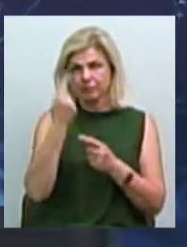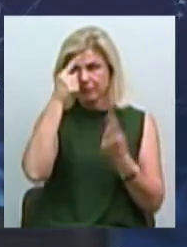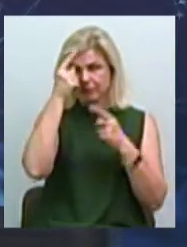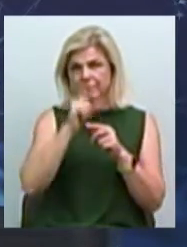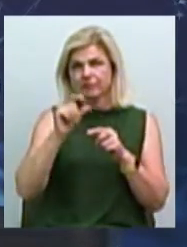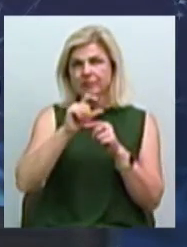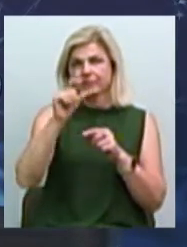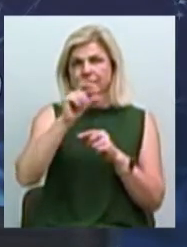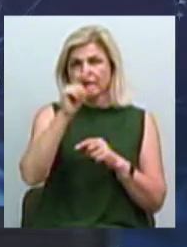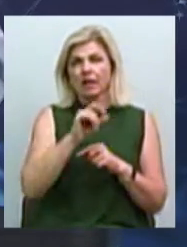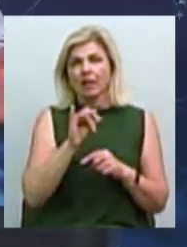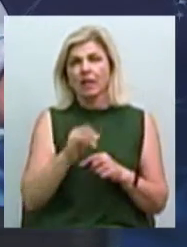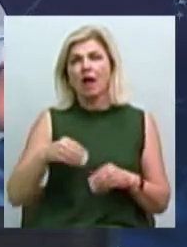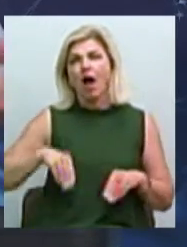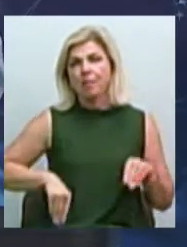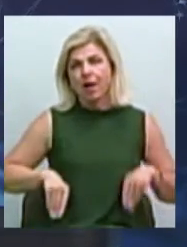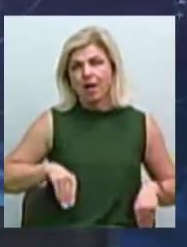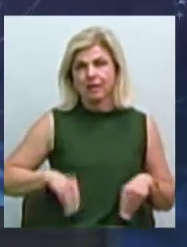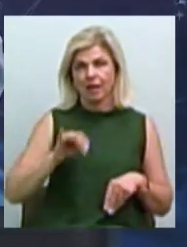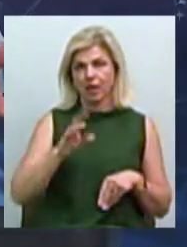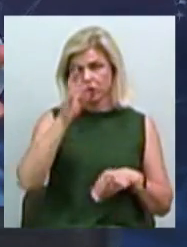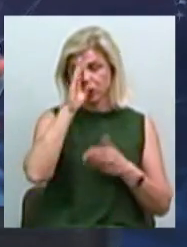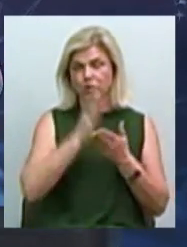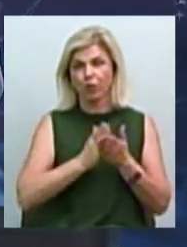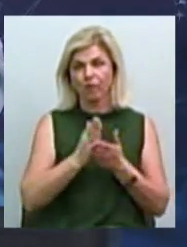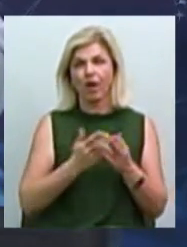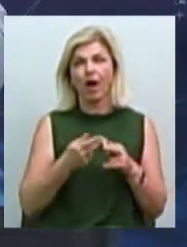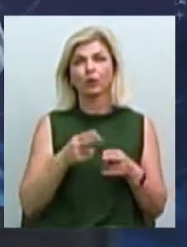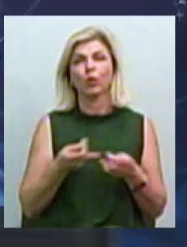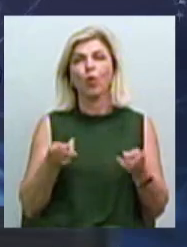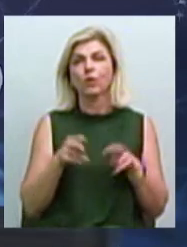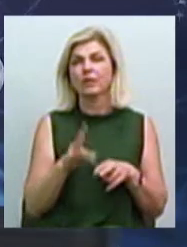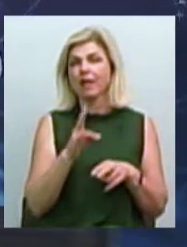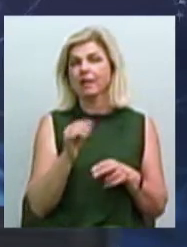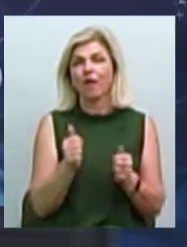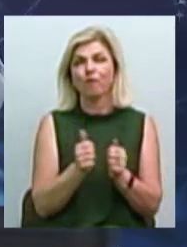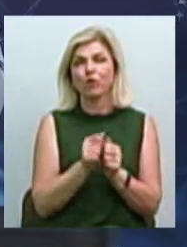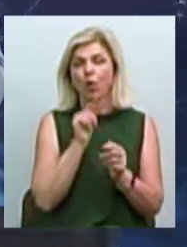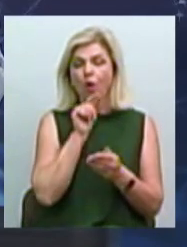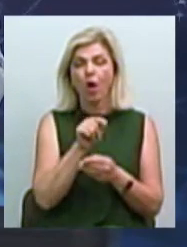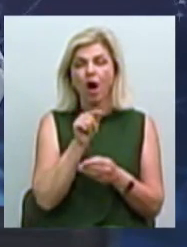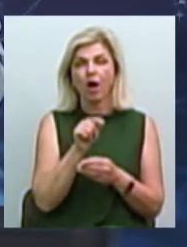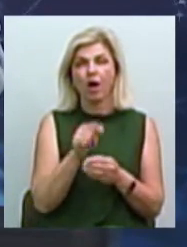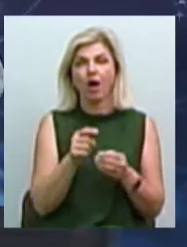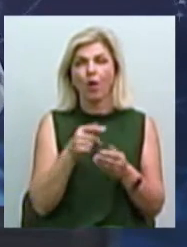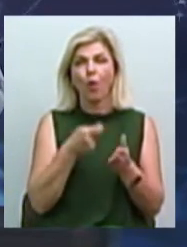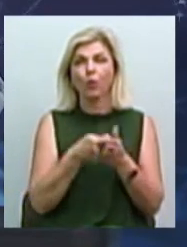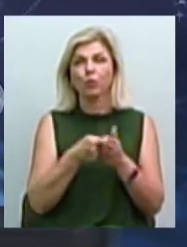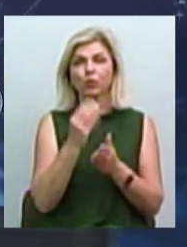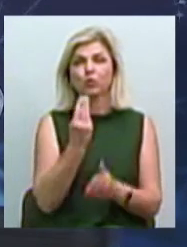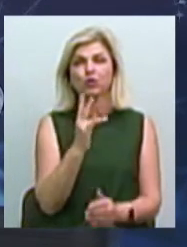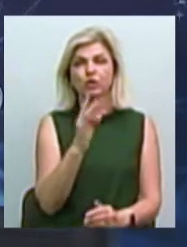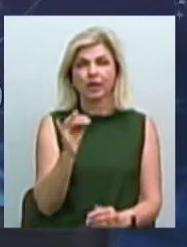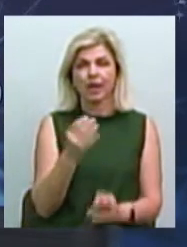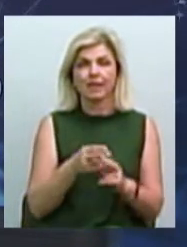взятых чиновников, которые, будем надеяться, теперь уже останутся не у кормушки, потому что эта система обогащения